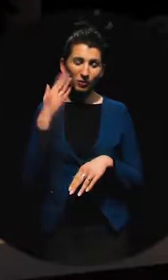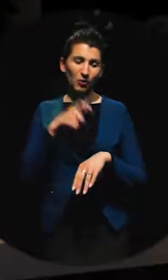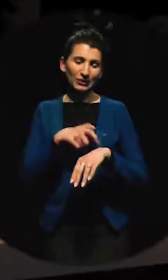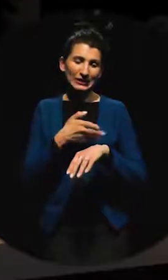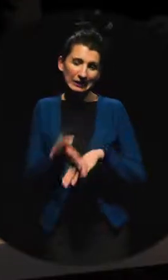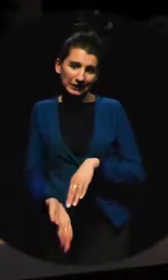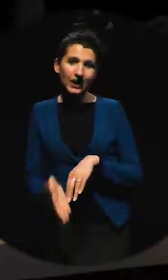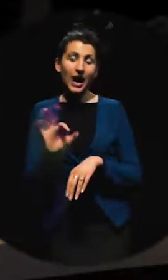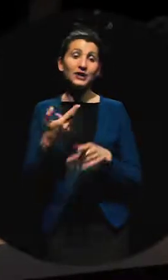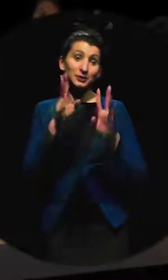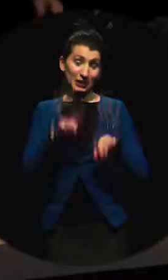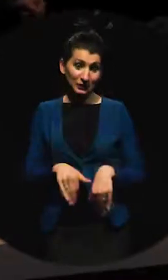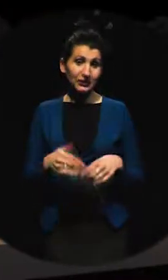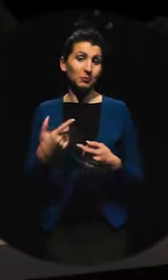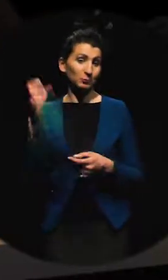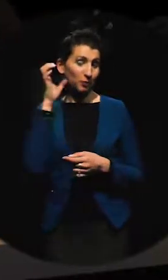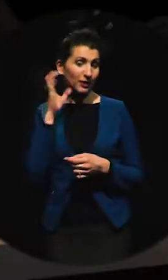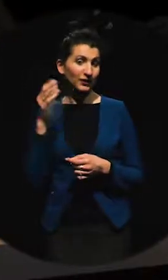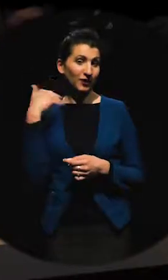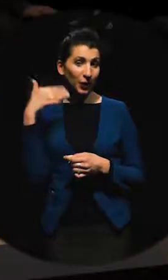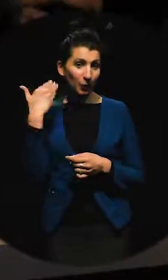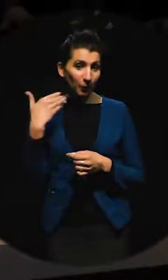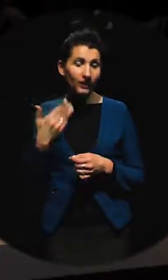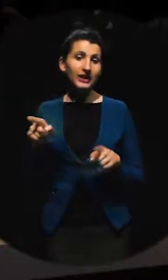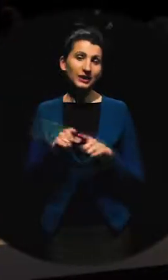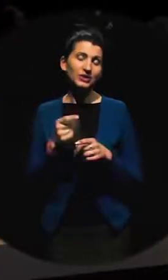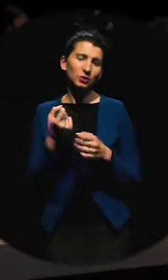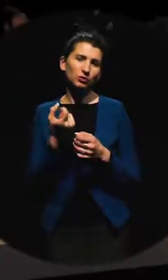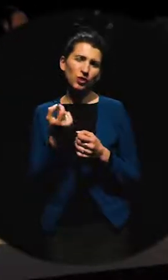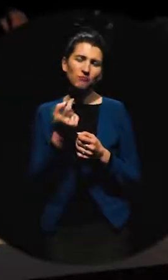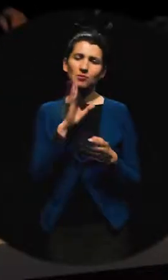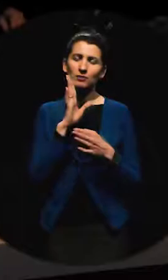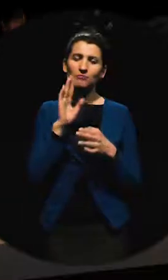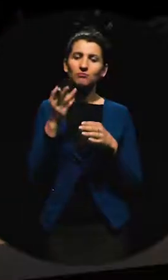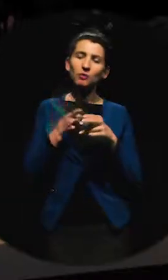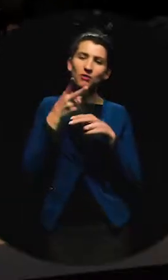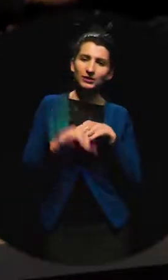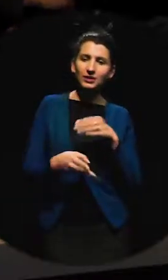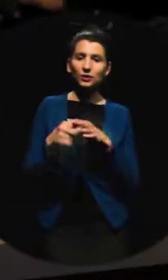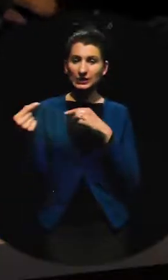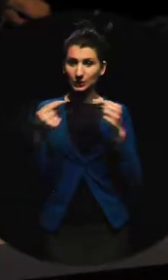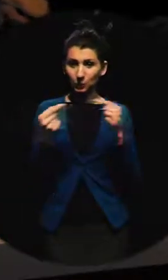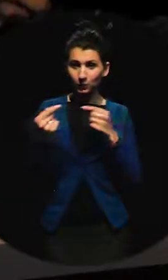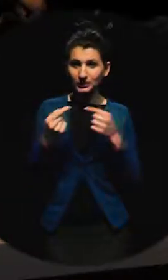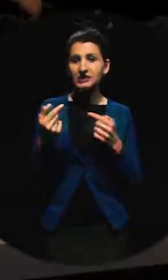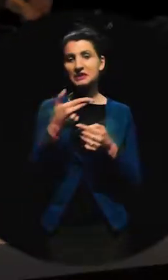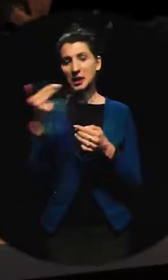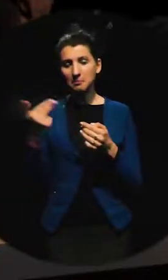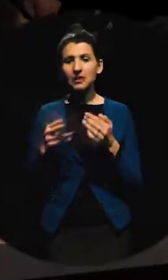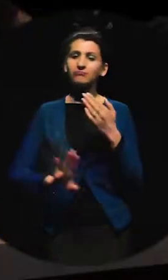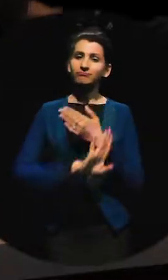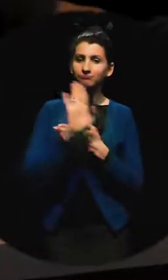nami i posłuchać wykładu, a właściwie wprowadzenia do, mamy nadzieję, dyskusji o spektaklu, ponieważ